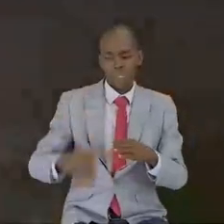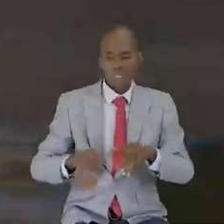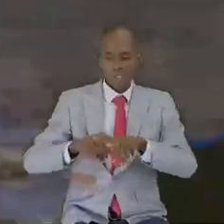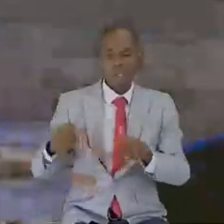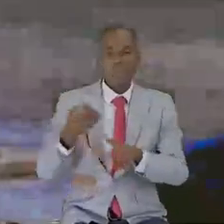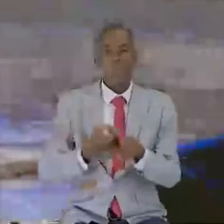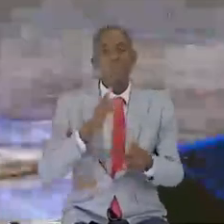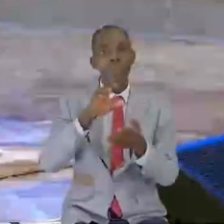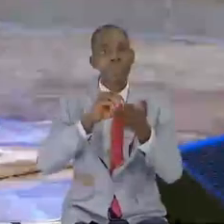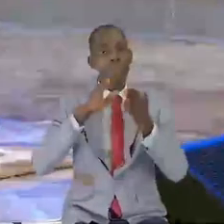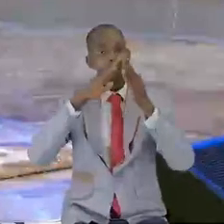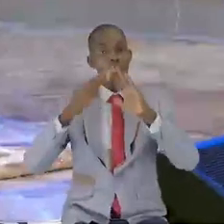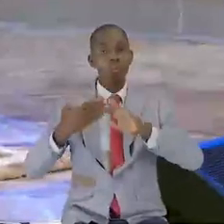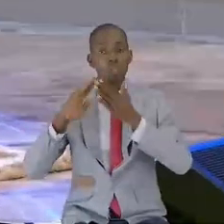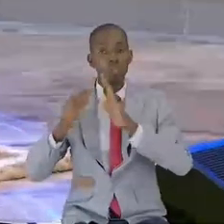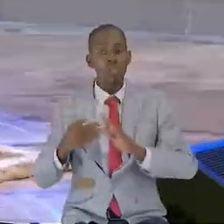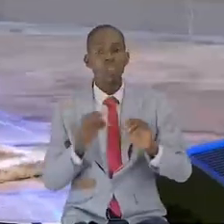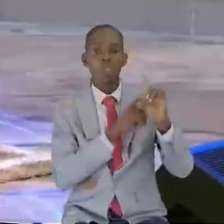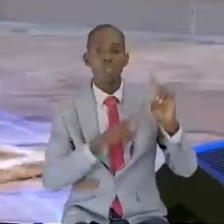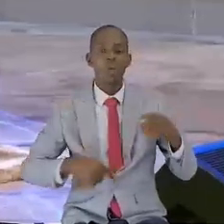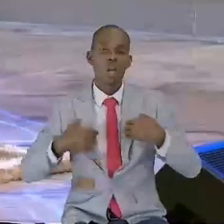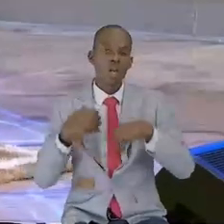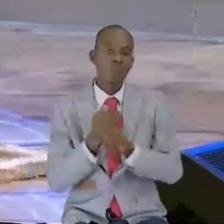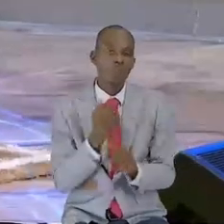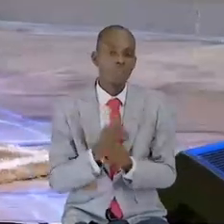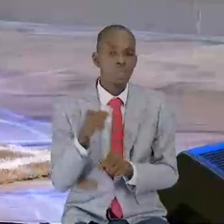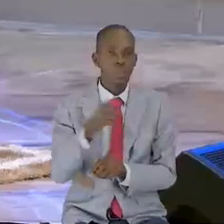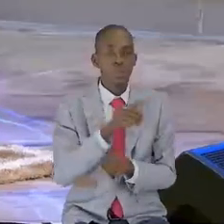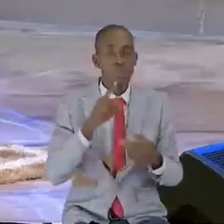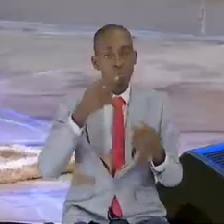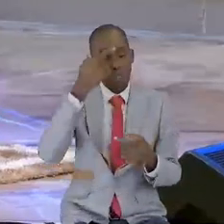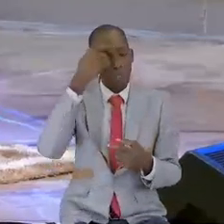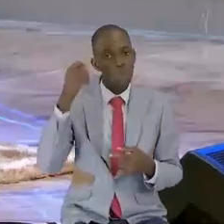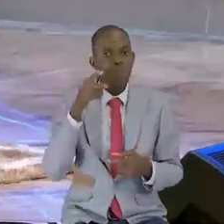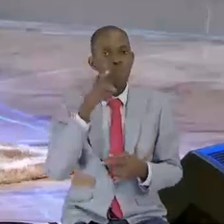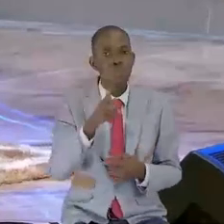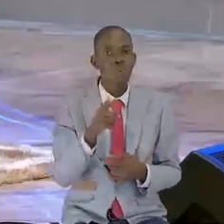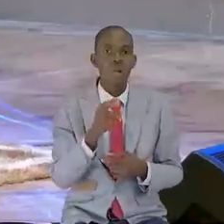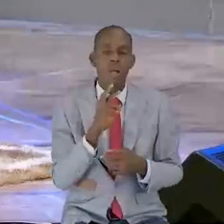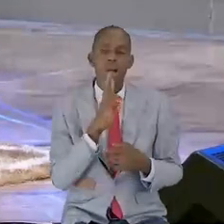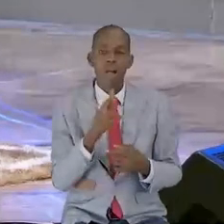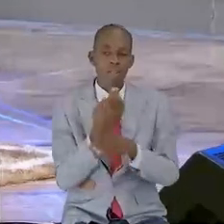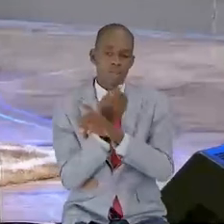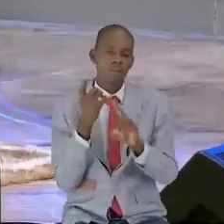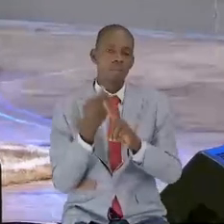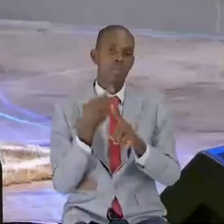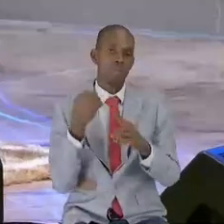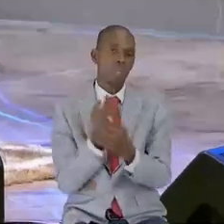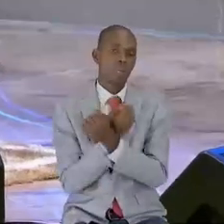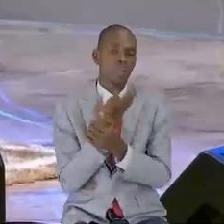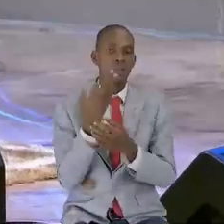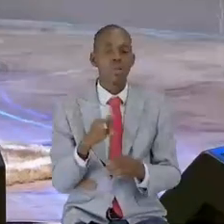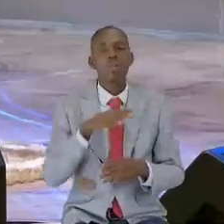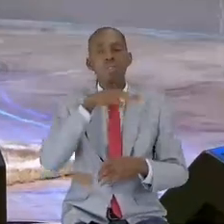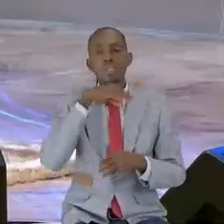ta communauté, le Seigneur te l'a donné parce que tu as été délivré, affranchi de la corruption, de la servitude de